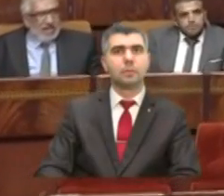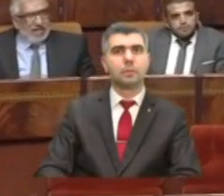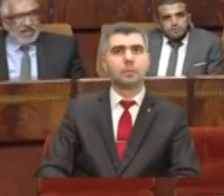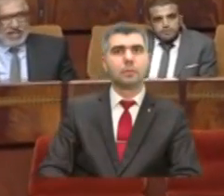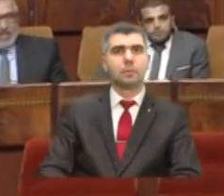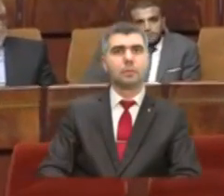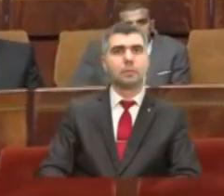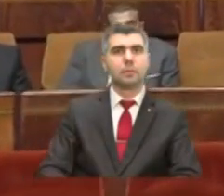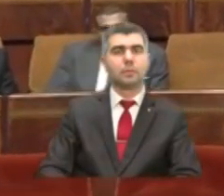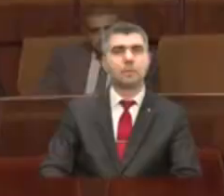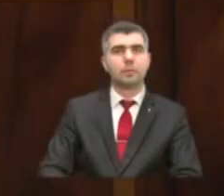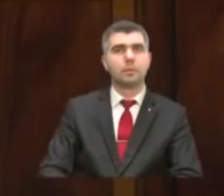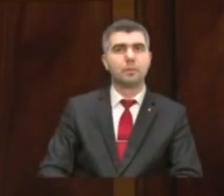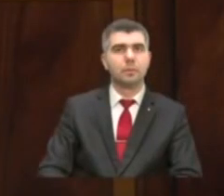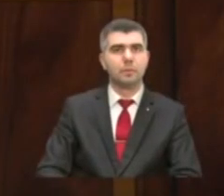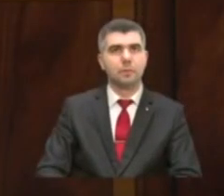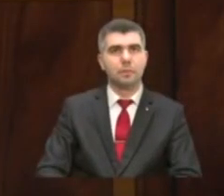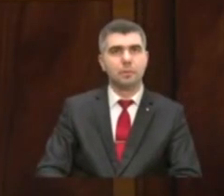سيد الرئيس.